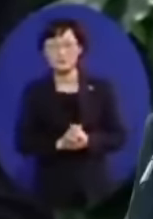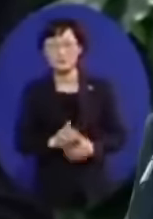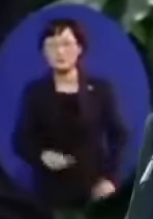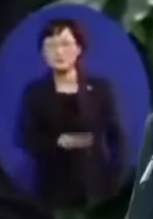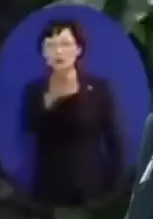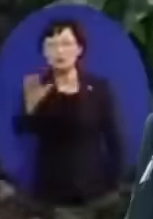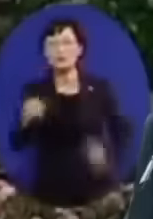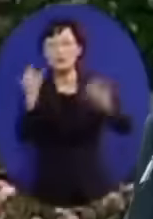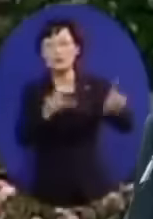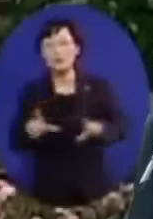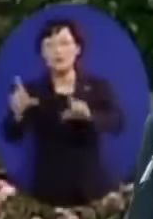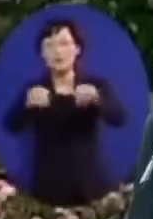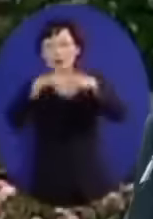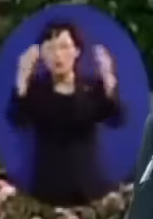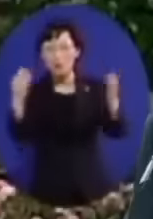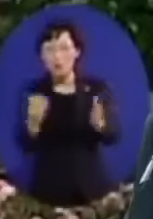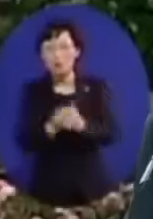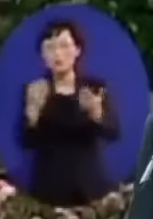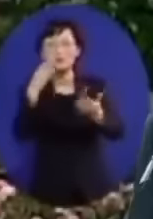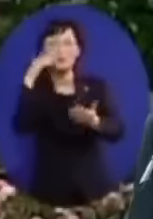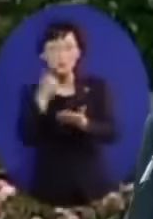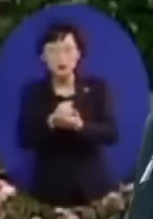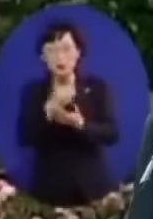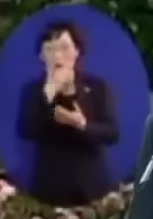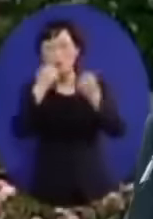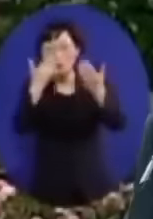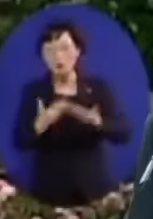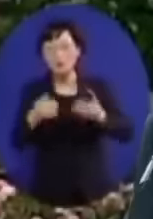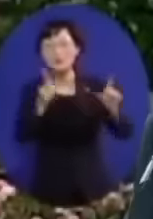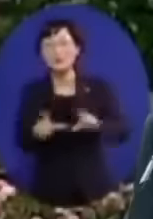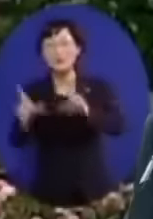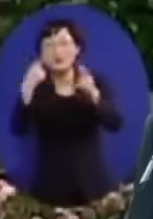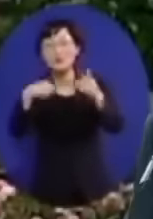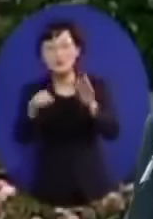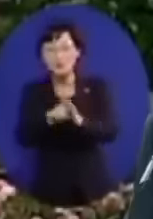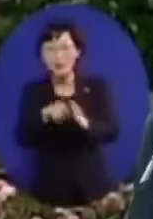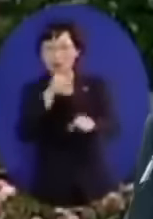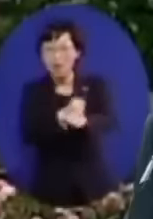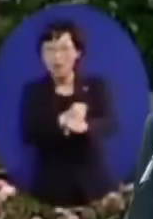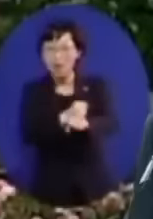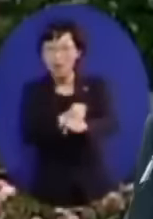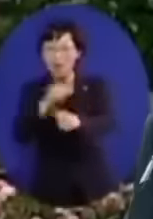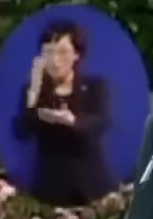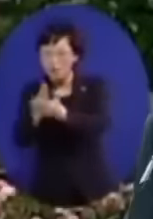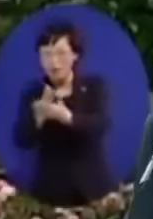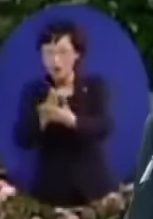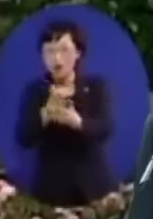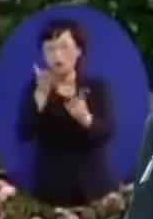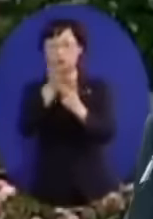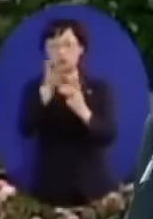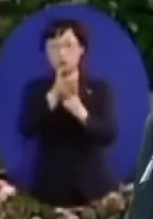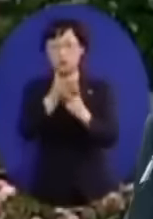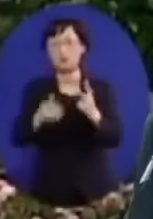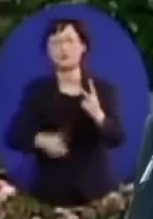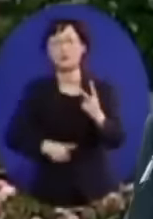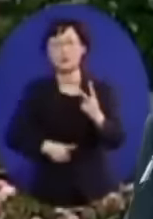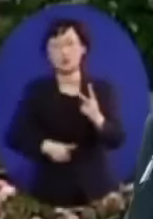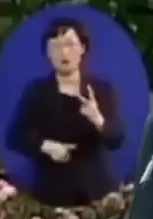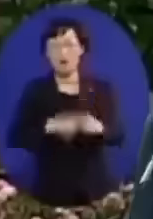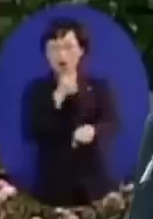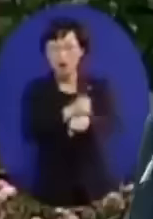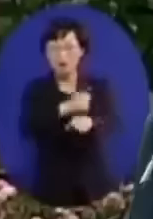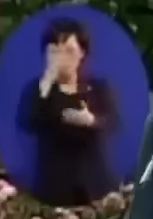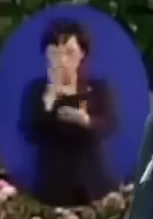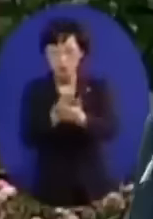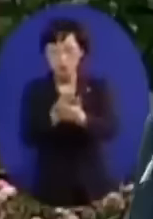우리가 삶의 모든 면이 형통하여 복받는 삶을 살기 위해서는 해야 할 것과 하지 말아야 될 것을 분별해야 하는 것입니다. 그리고 하지 말아야 할